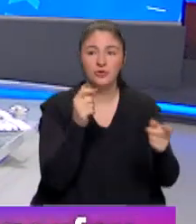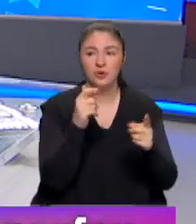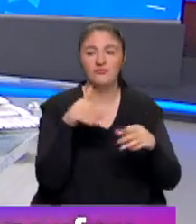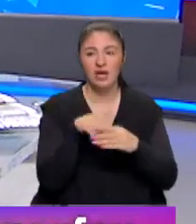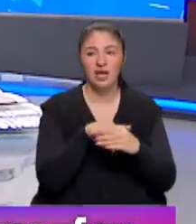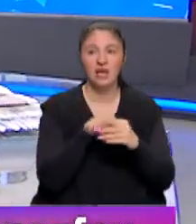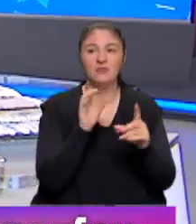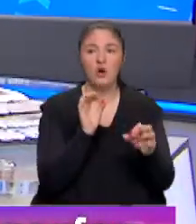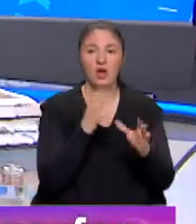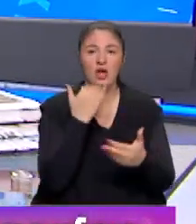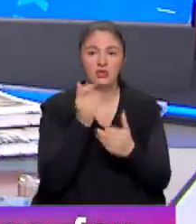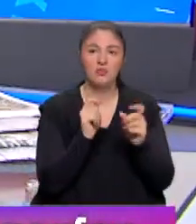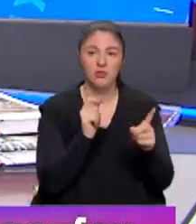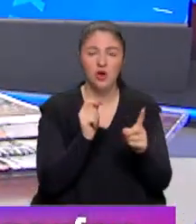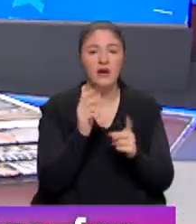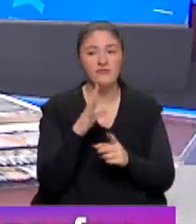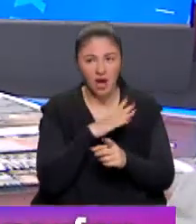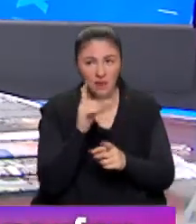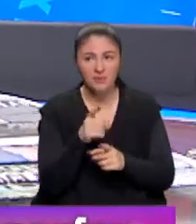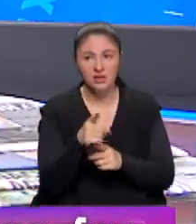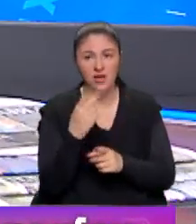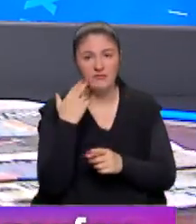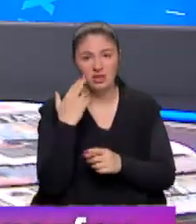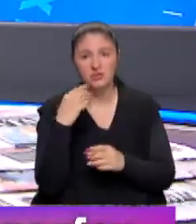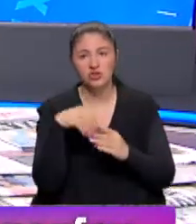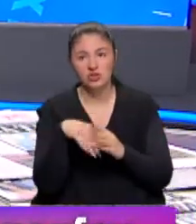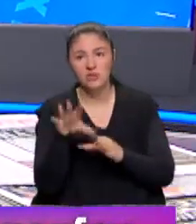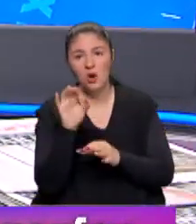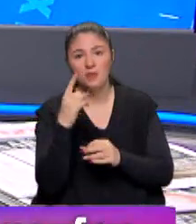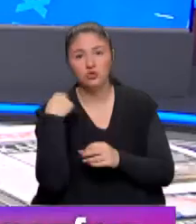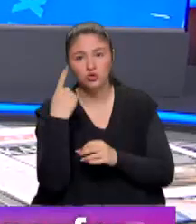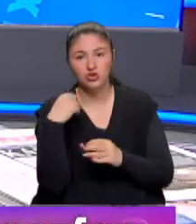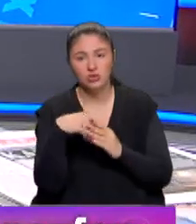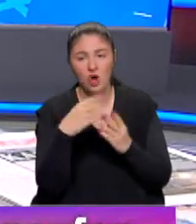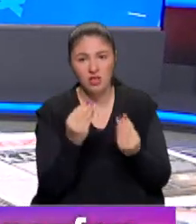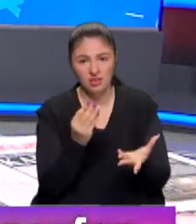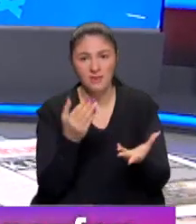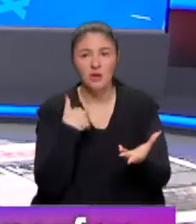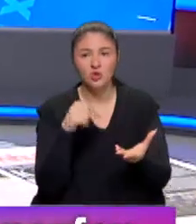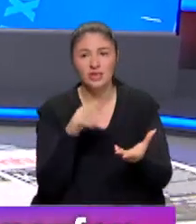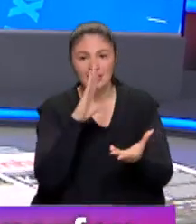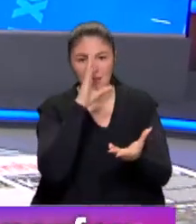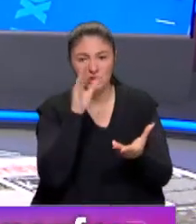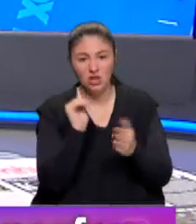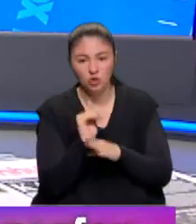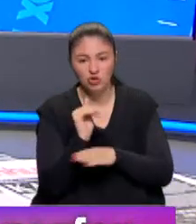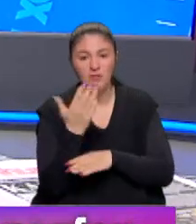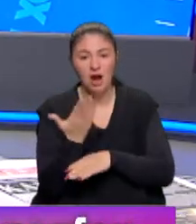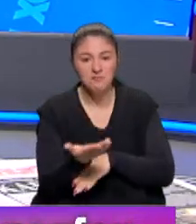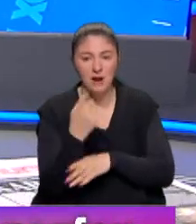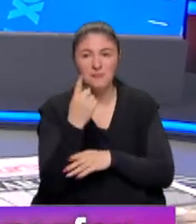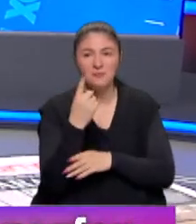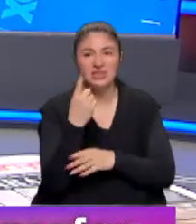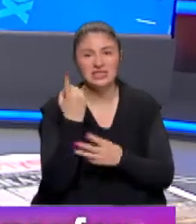Cevdet Akay tarafından dillendirildi. Var mıdır efendim aranızda böyle bir düşünce içinde olan, ben şu anda İstanbul'da yaşıyorum ama